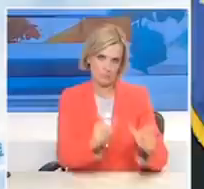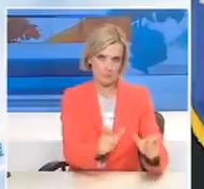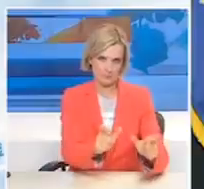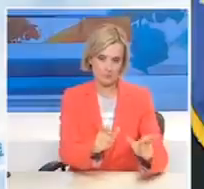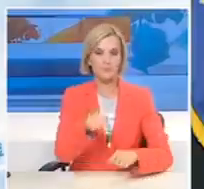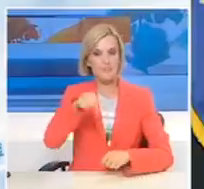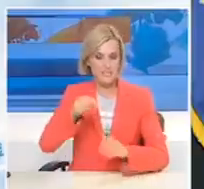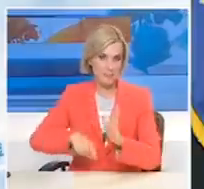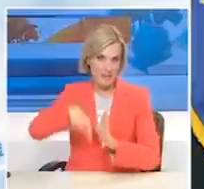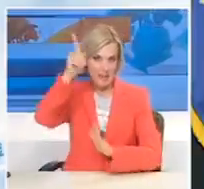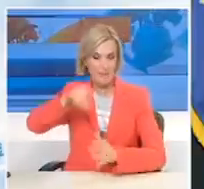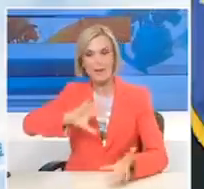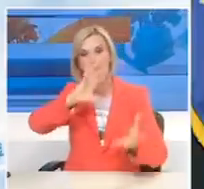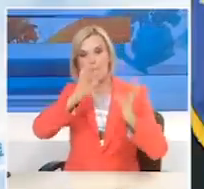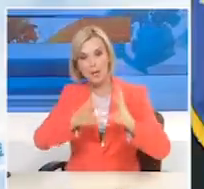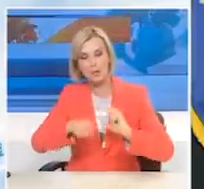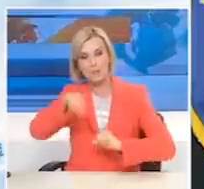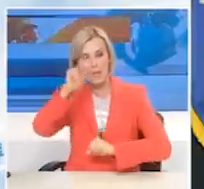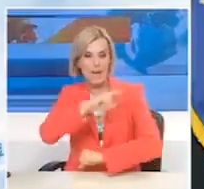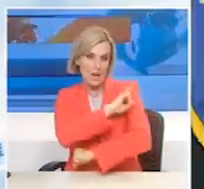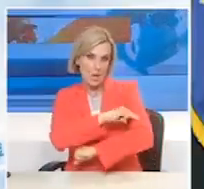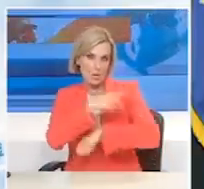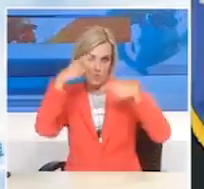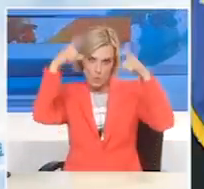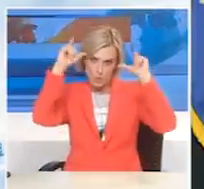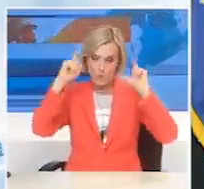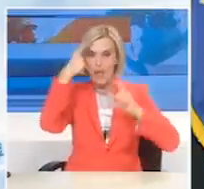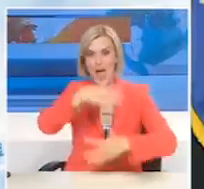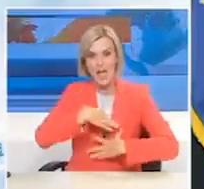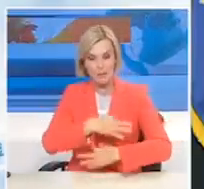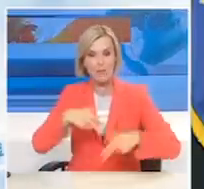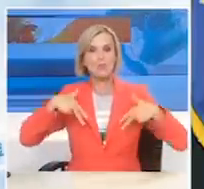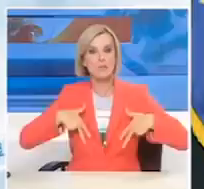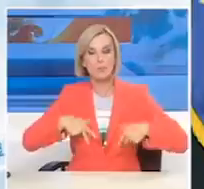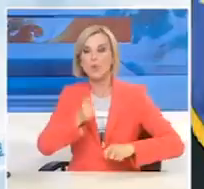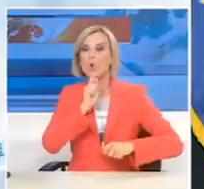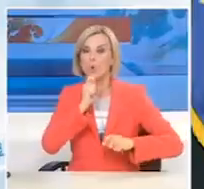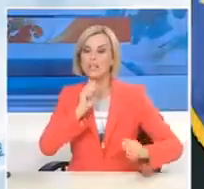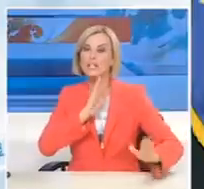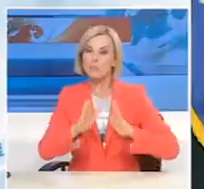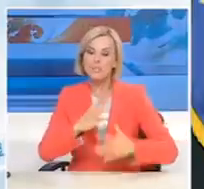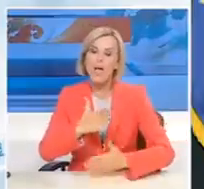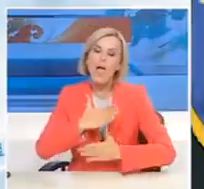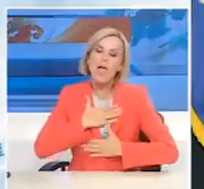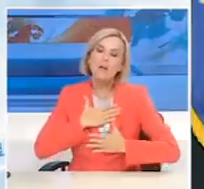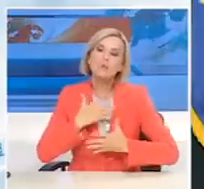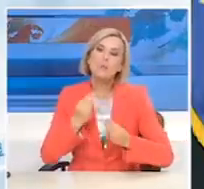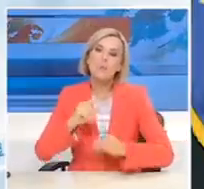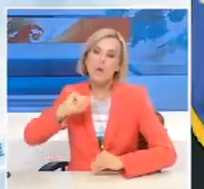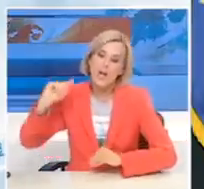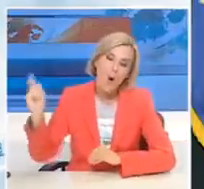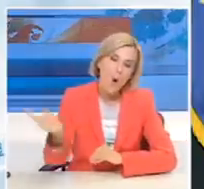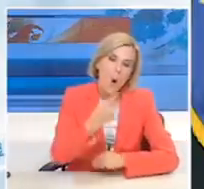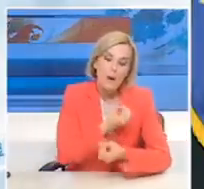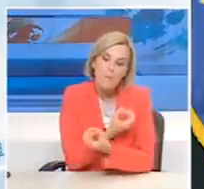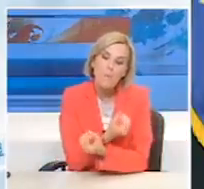Μέρα Νοσηλευτών και Νοσηλευτριών και εκ μέρους της οικογένειας πολιτικής προστασίας να τους ευχαριστήσουμε για ακόμη μια φορά για όσα προσφέρουν στην παρούσα υγειονομική